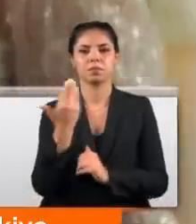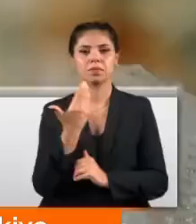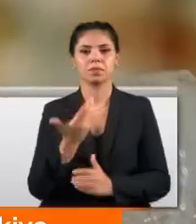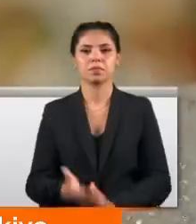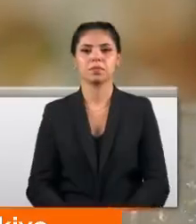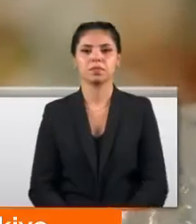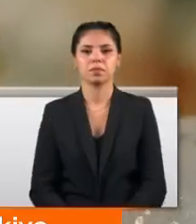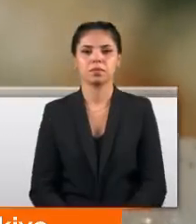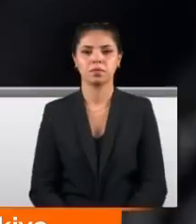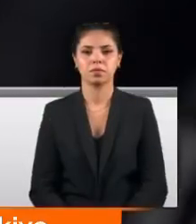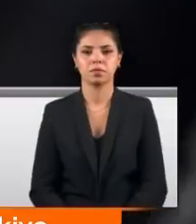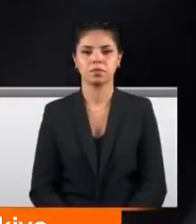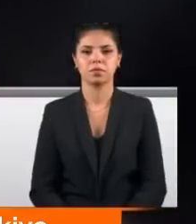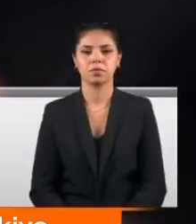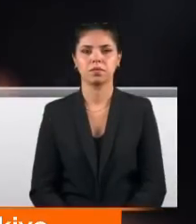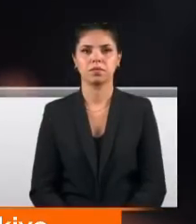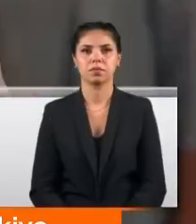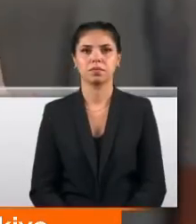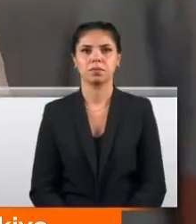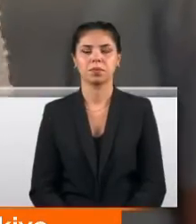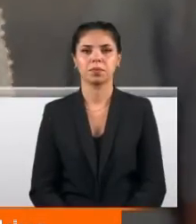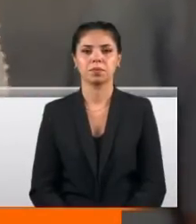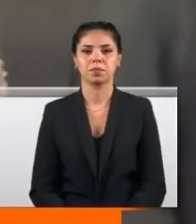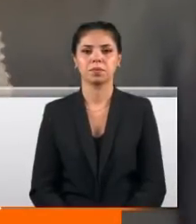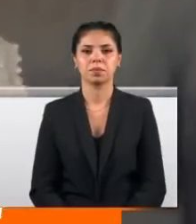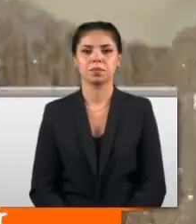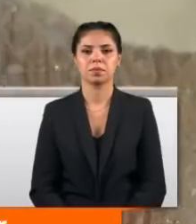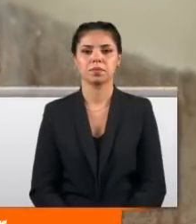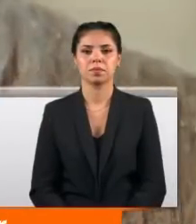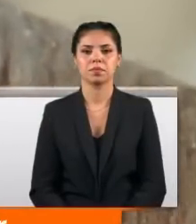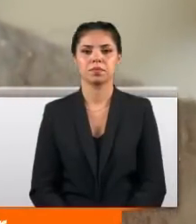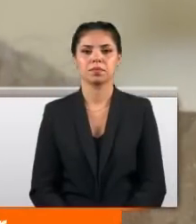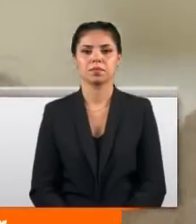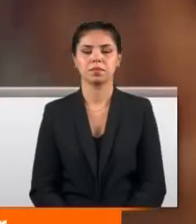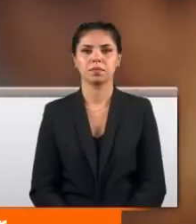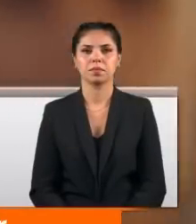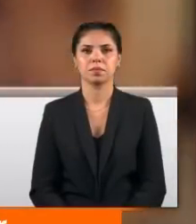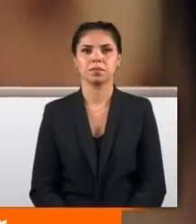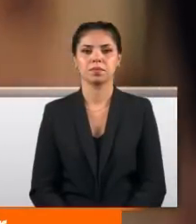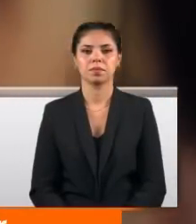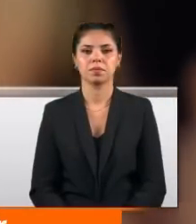değil. Lara. Lara Eyüboğlu. Defol git evimden. Defol!